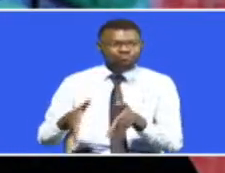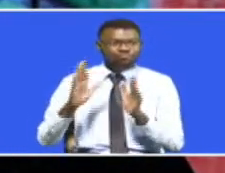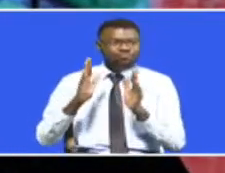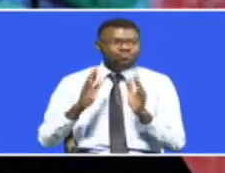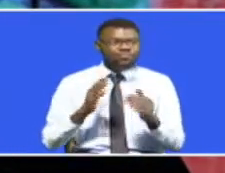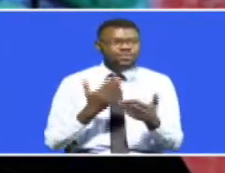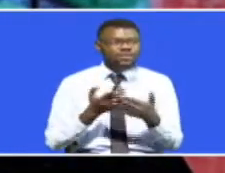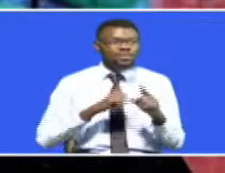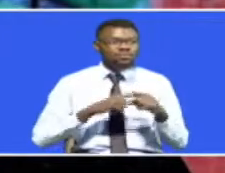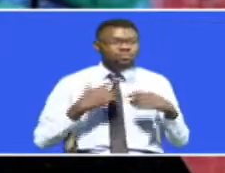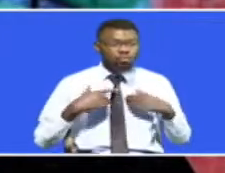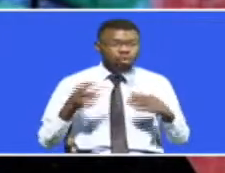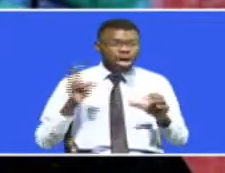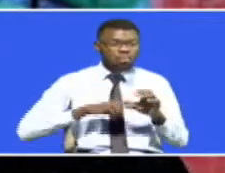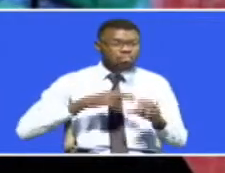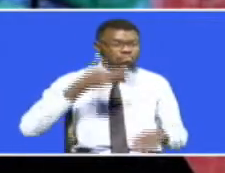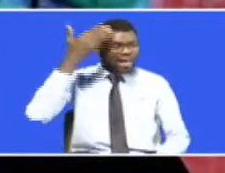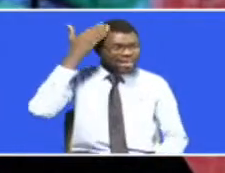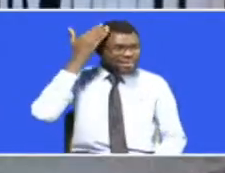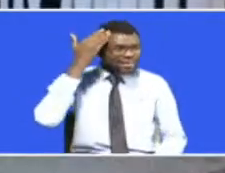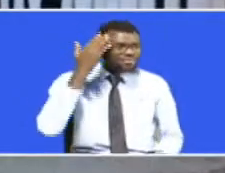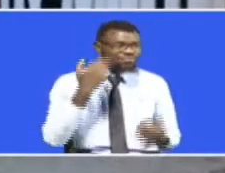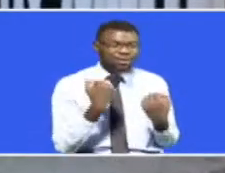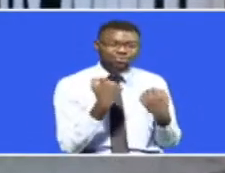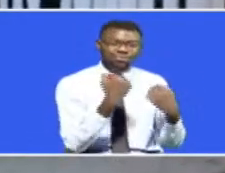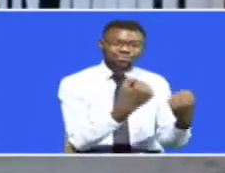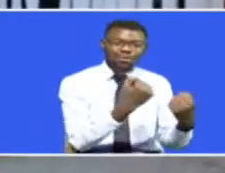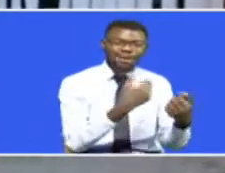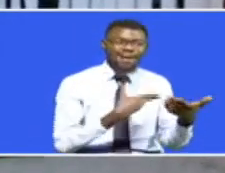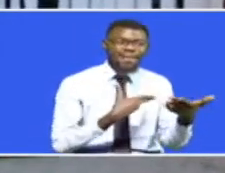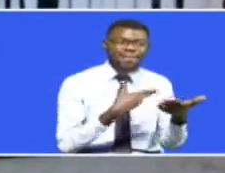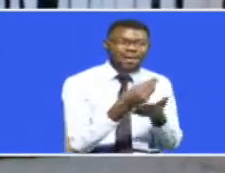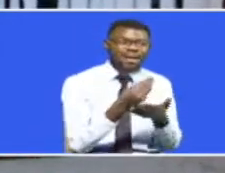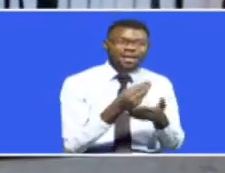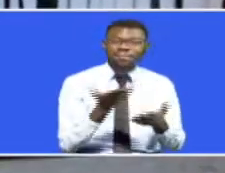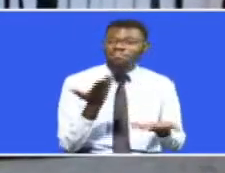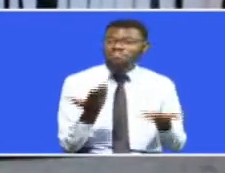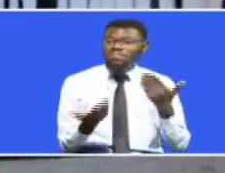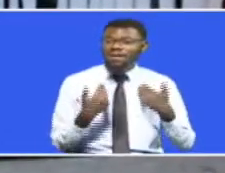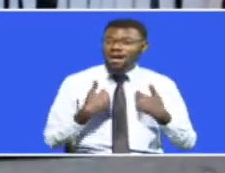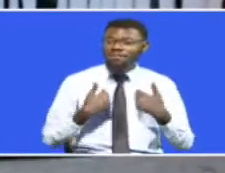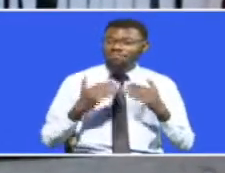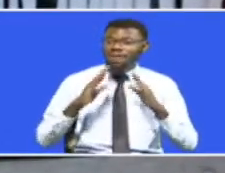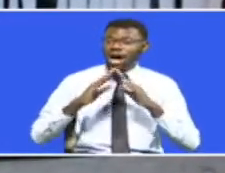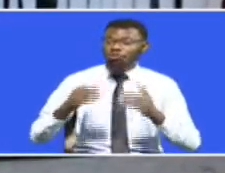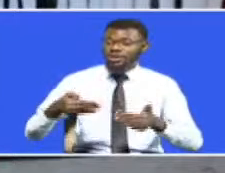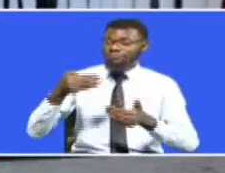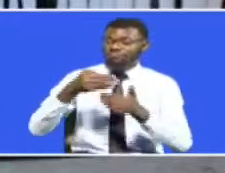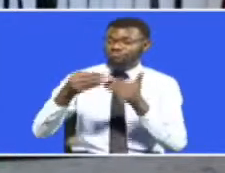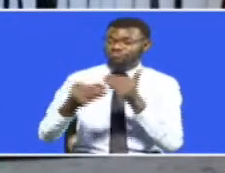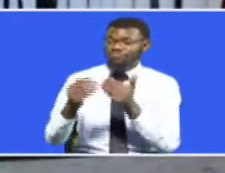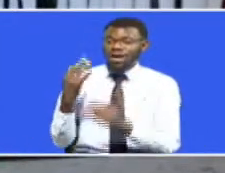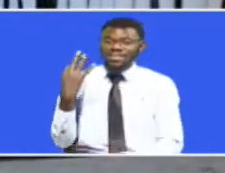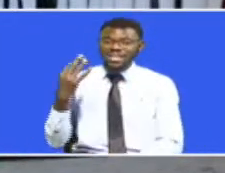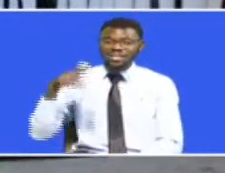taksi, kuna mtu amejenga ploti. Unless mtu kama huyu akona ploti kama tatu, akiwacha labda tegeme